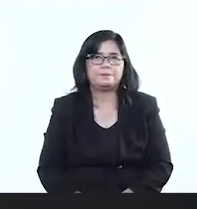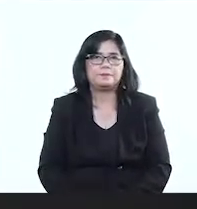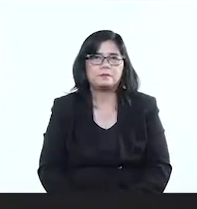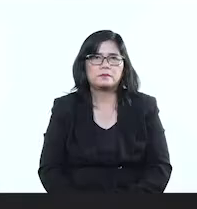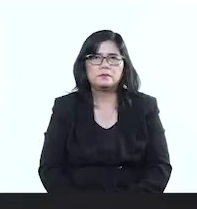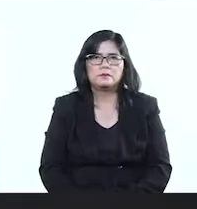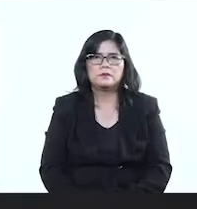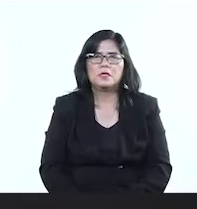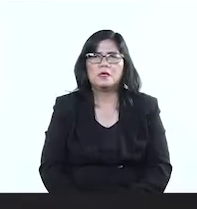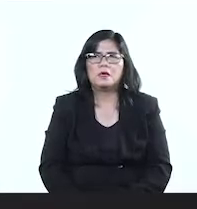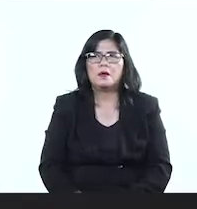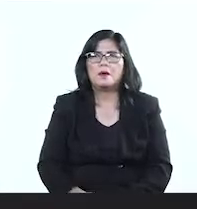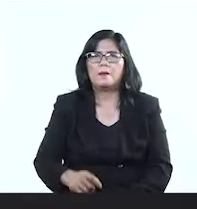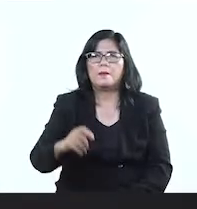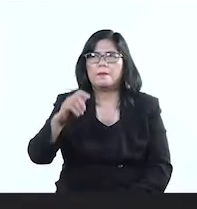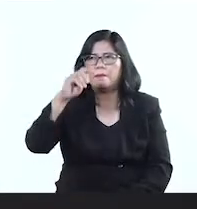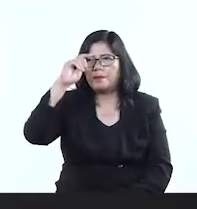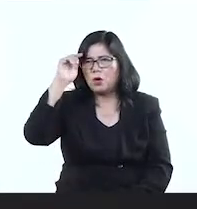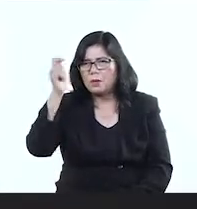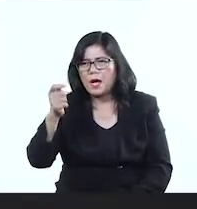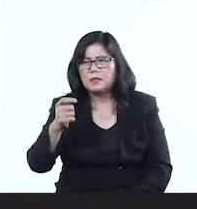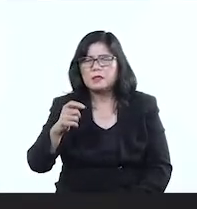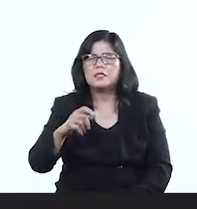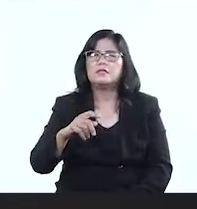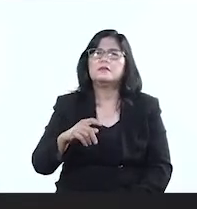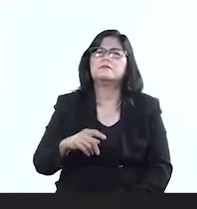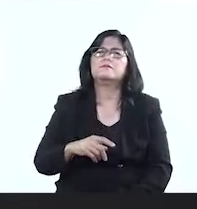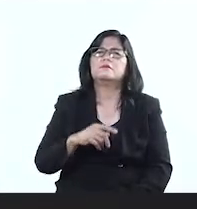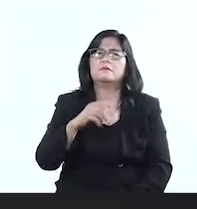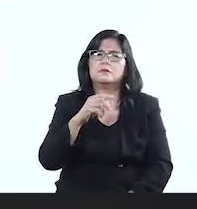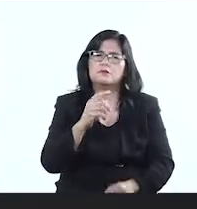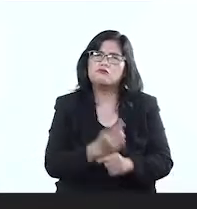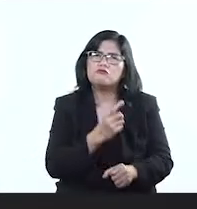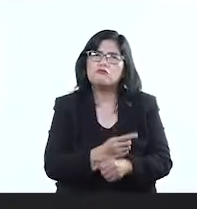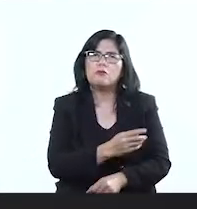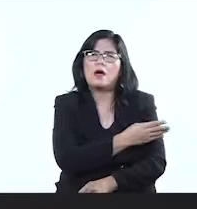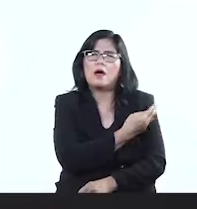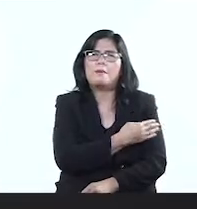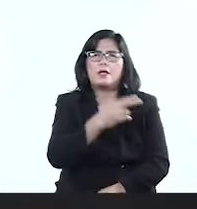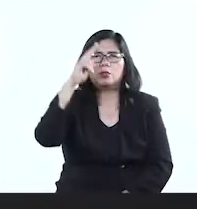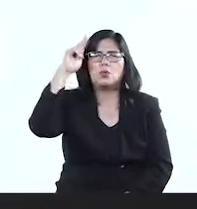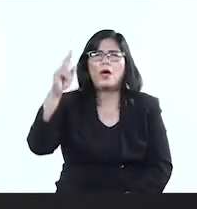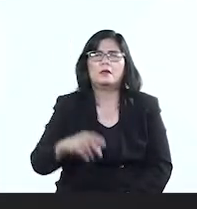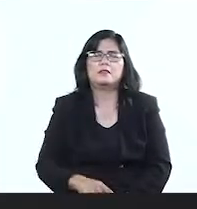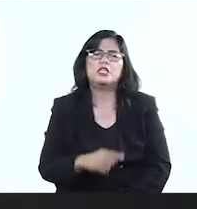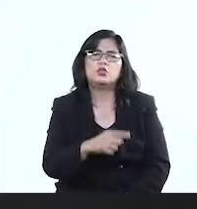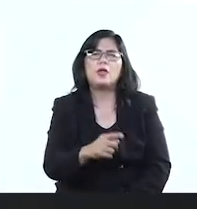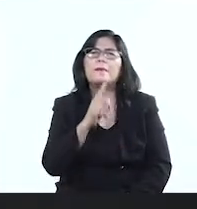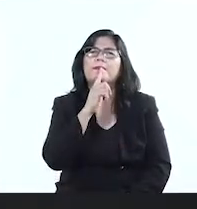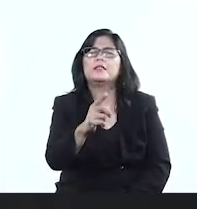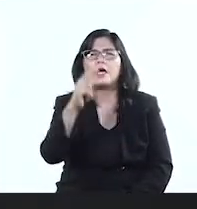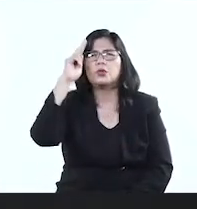Hai menghormati dan menghargai guru menghormati dan menghargai HAM bantuan itulah perintah Tuhan Hai nubi beda